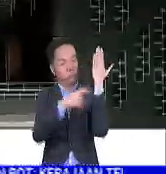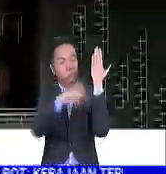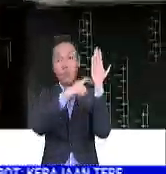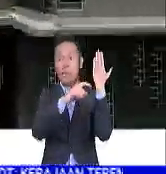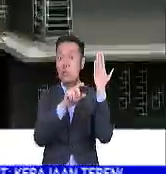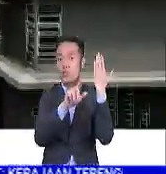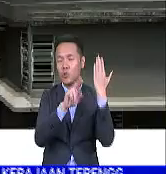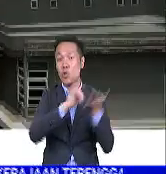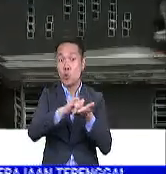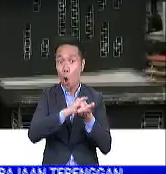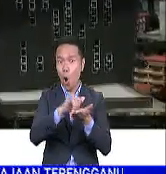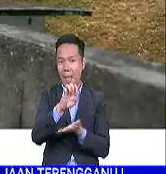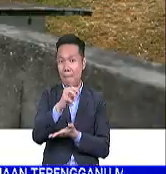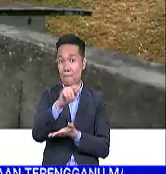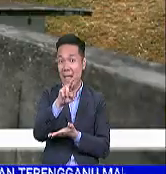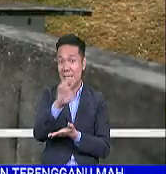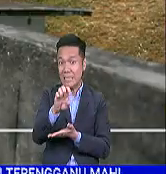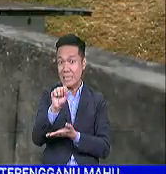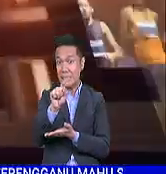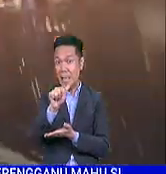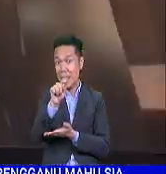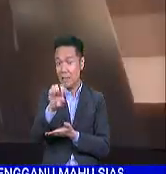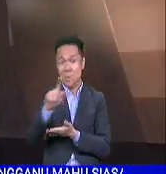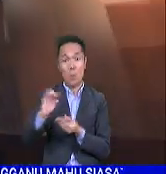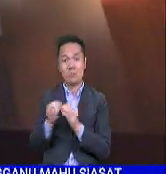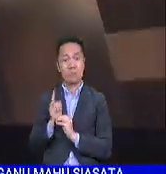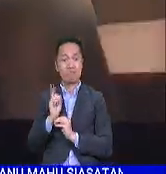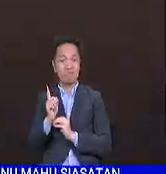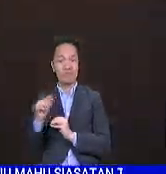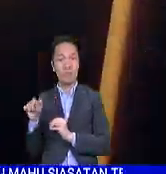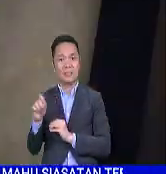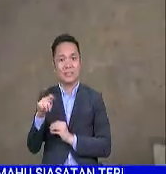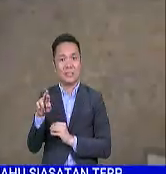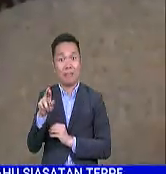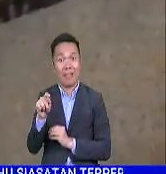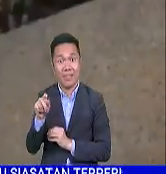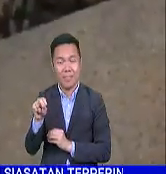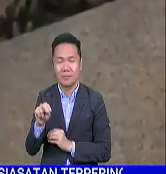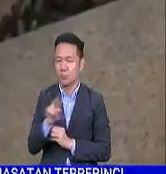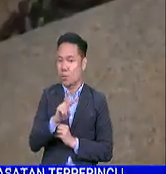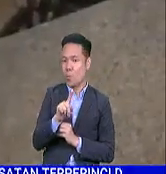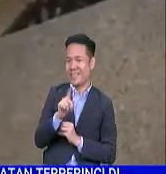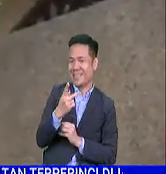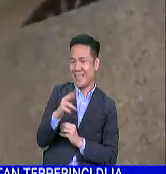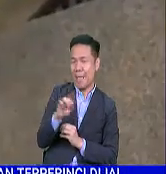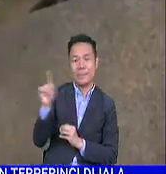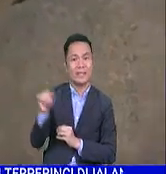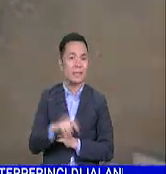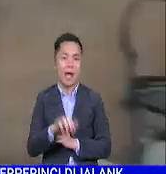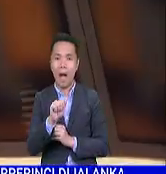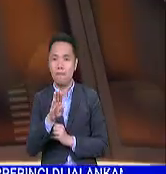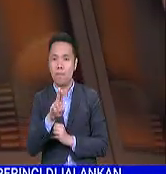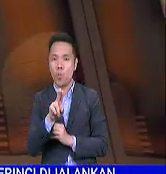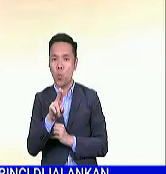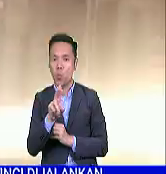Run-Up 2021 Oktober lalu dan juara keseluruhan Spartan Trail Half Marathon 2021 di Abu Dhabi